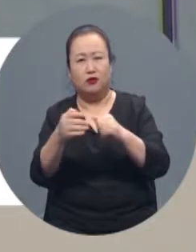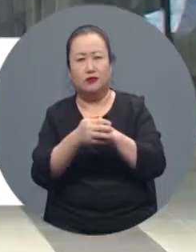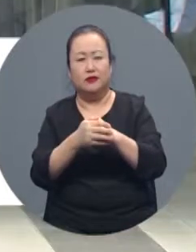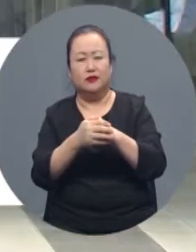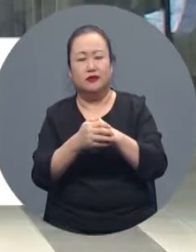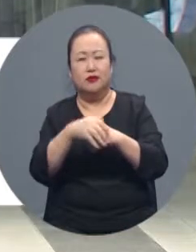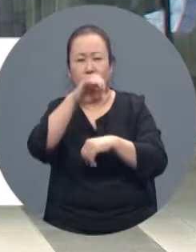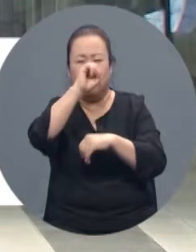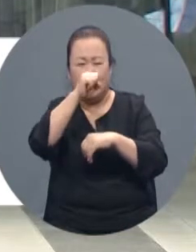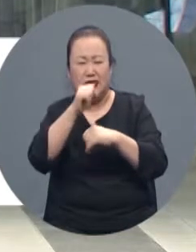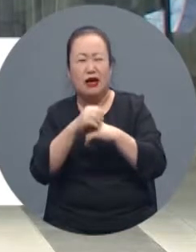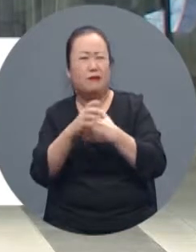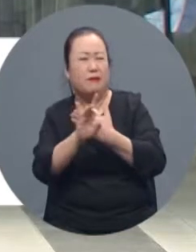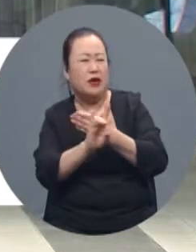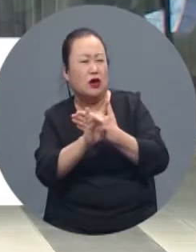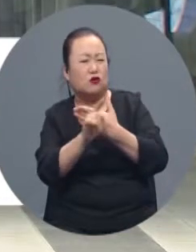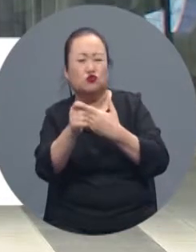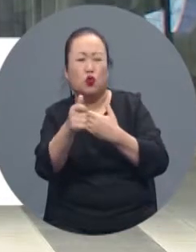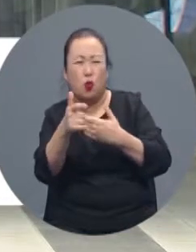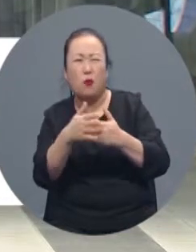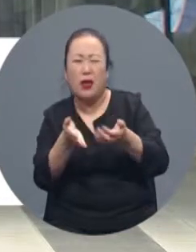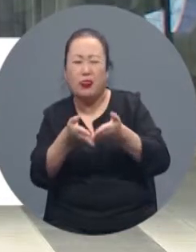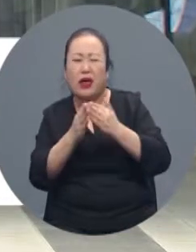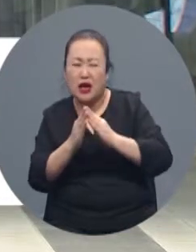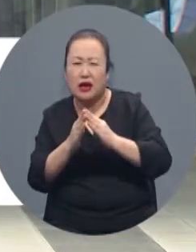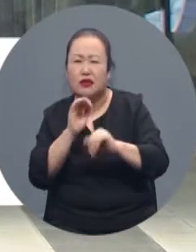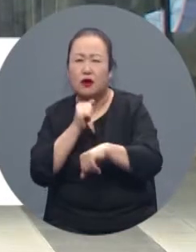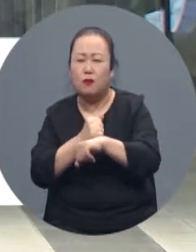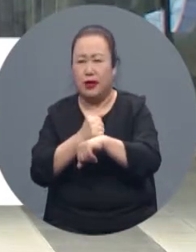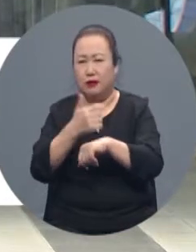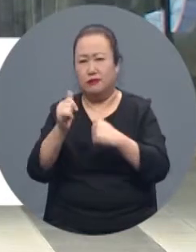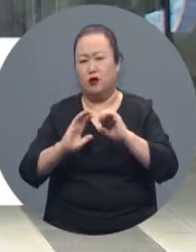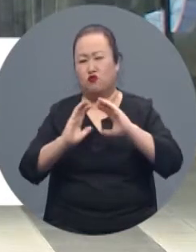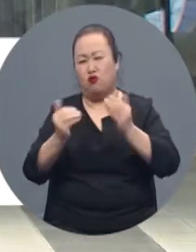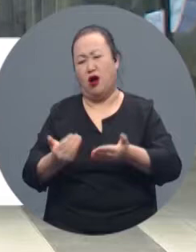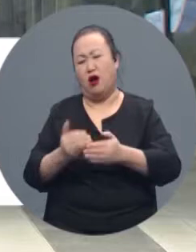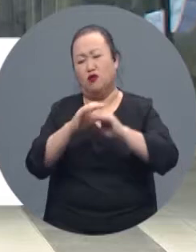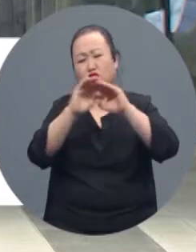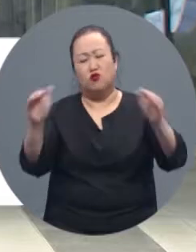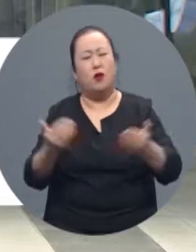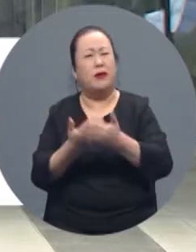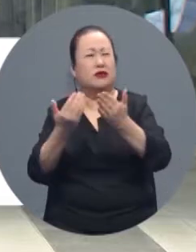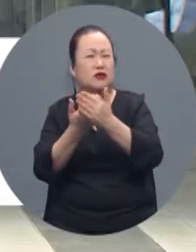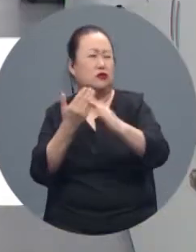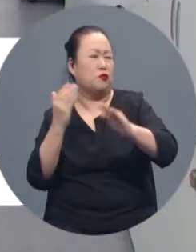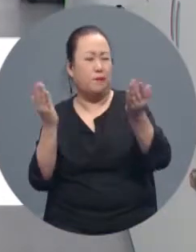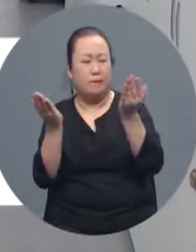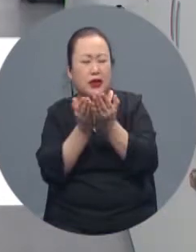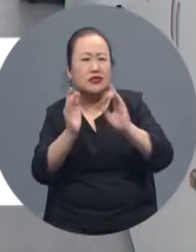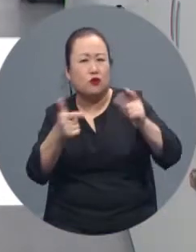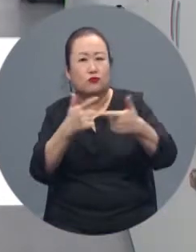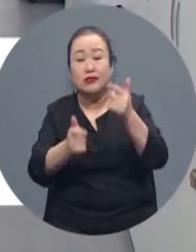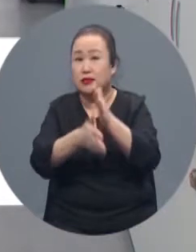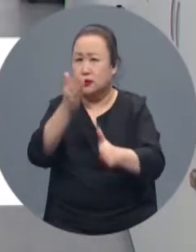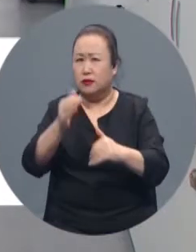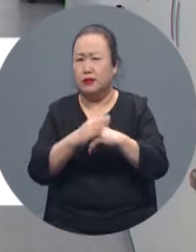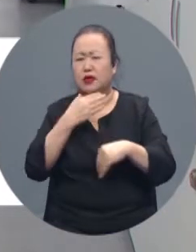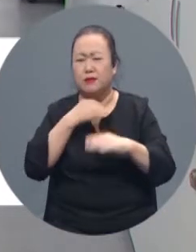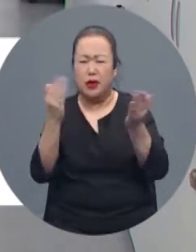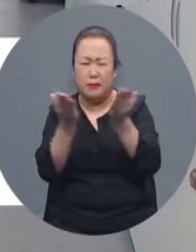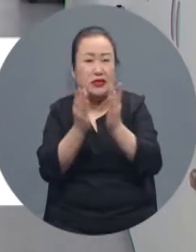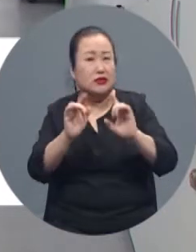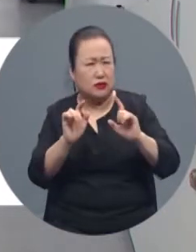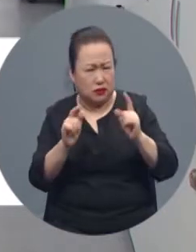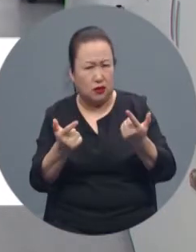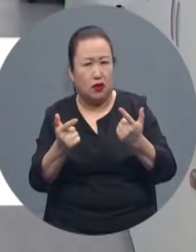후퇴해서 예산을 빌미로 일부만 짓겠다고 하는 발상은 국가 균형 발전에도 저해되고 또 부산 시민의 열망과도 맞지